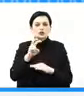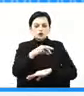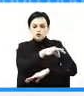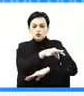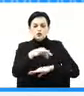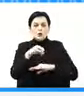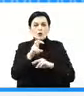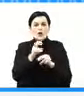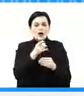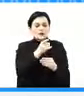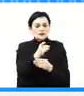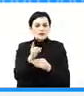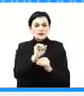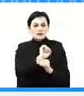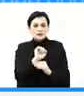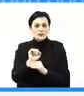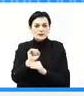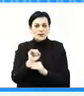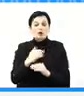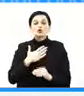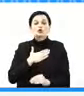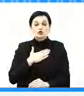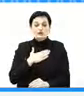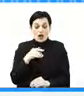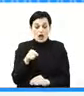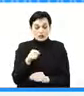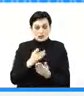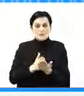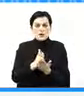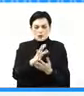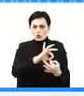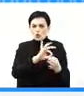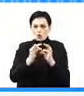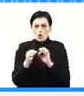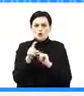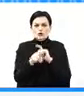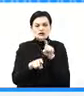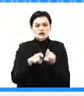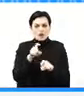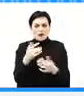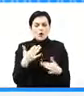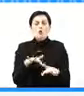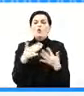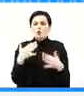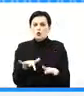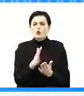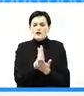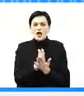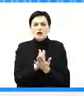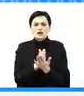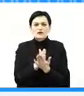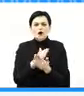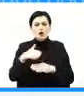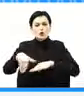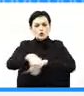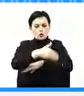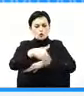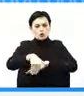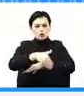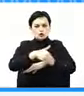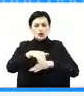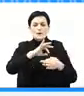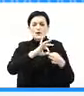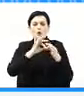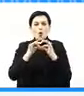საავტობუსო პარკირების დანერგვა. ჩვენ უკვე ამ მიმართულებით კონკრეტული ნაბიჯები გადავდგით, გვაქვს უკვე ქუჩები